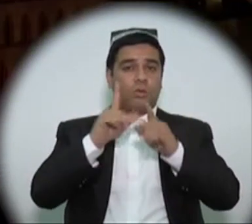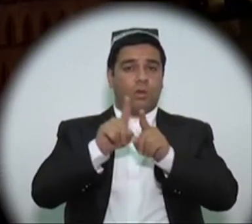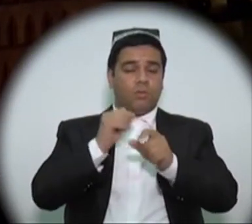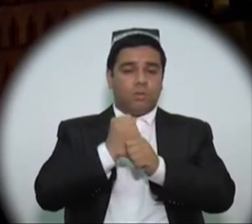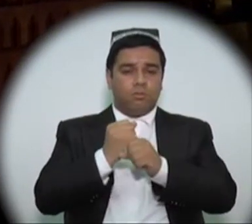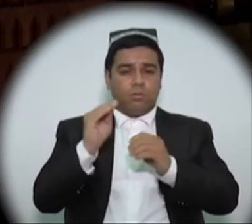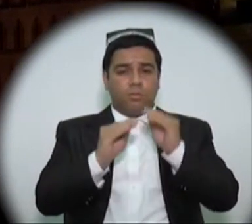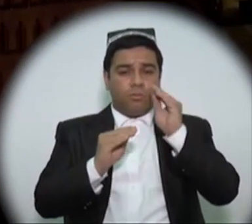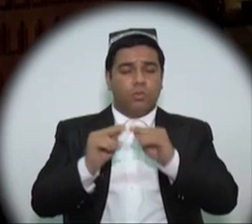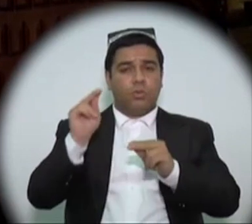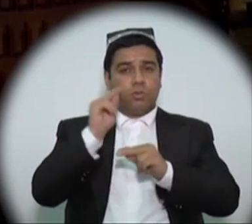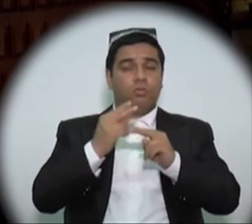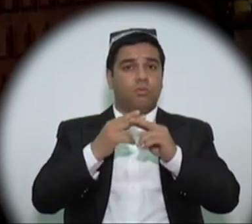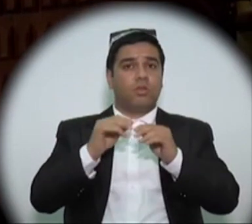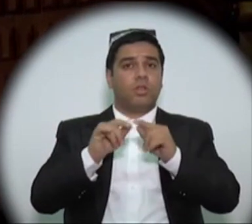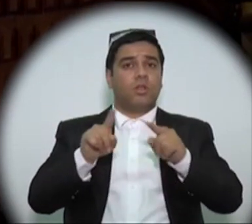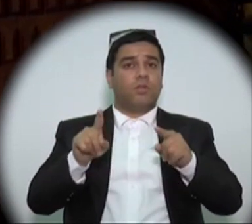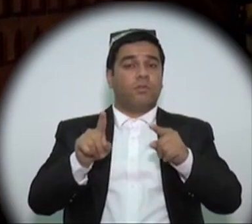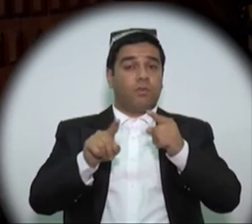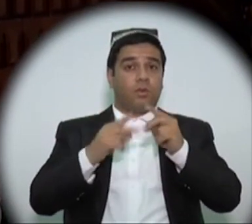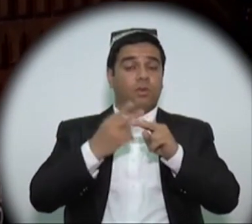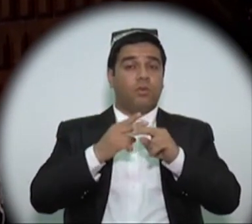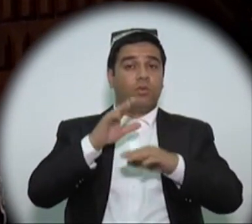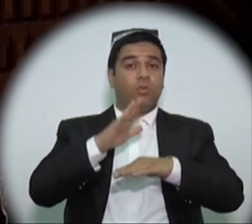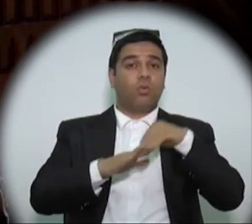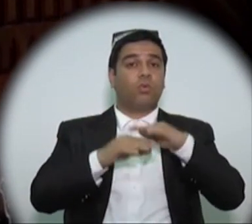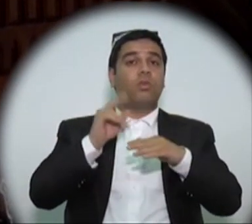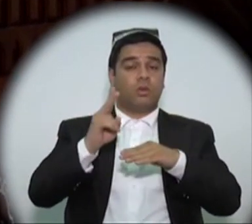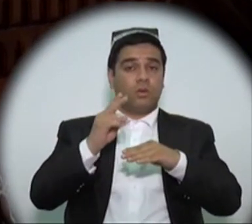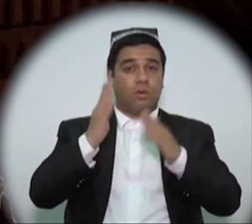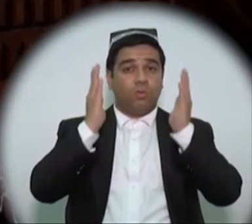Ana undan keyin yana ilm rivojlanib, musulmonlar qo'lida kelib-kelib,